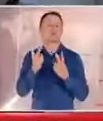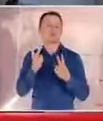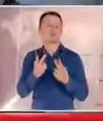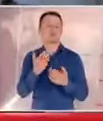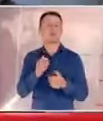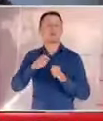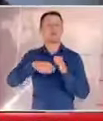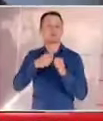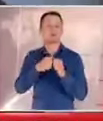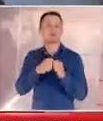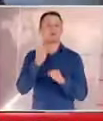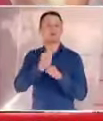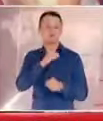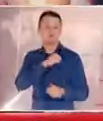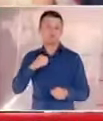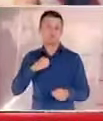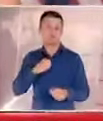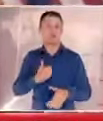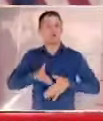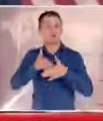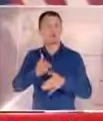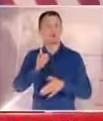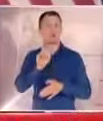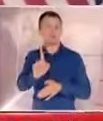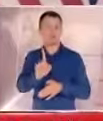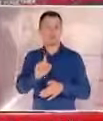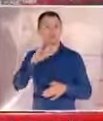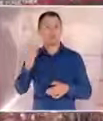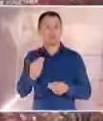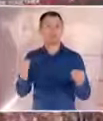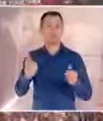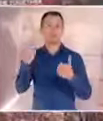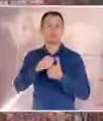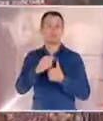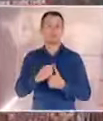100% independent, realizat cu mijloace proprii și cu multă, multă prietenie.